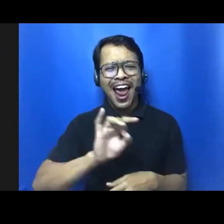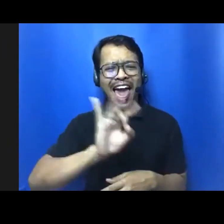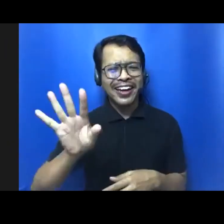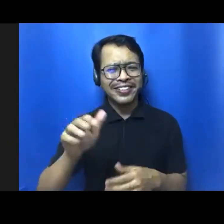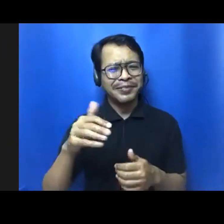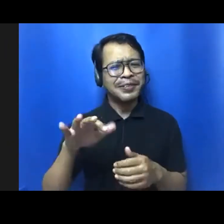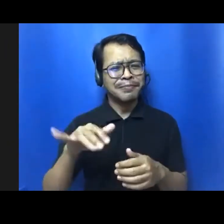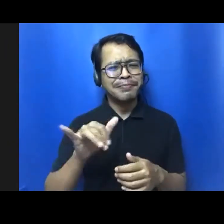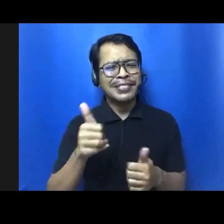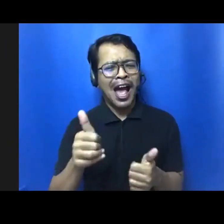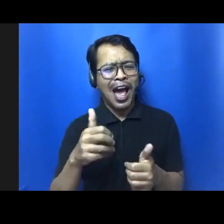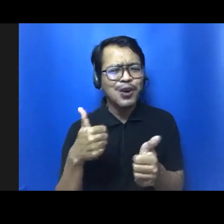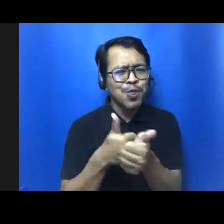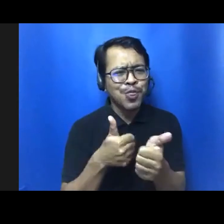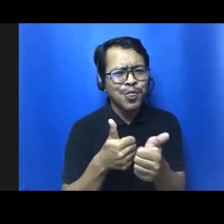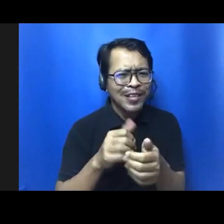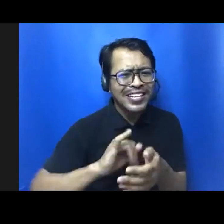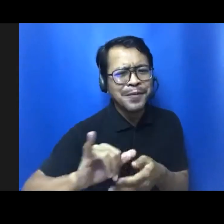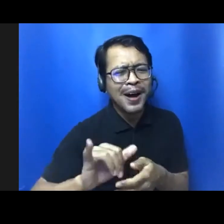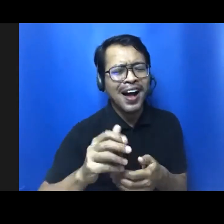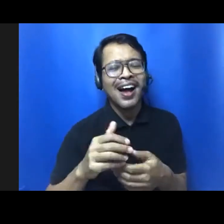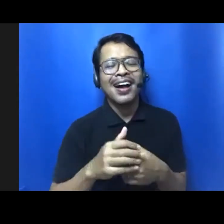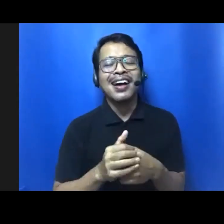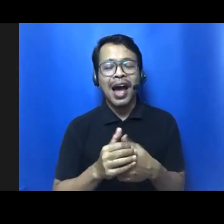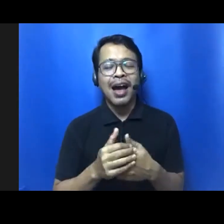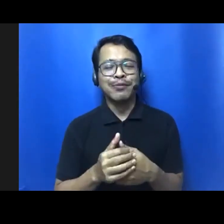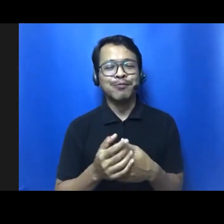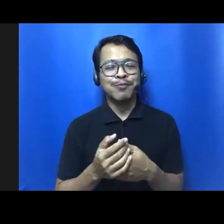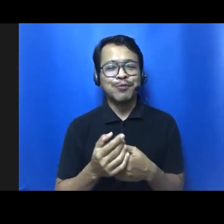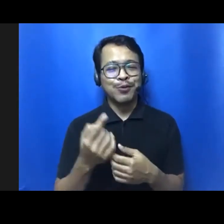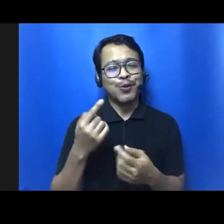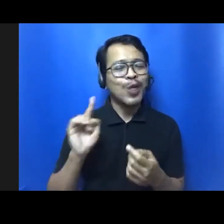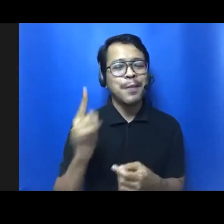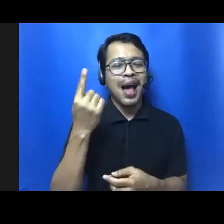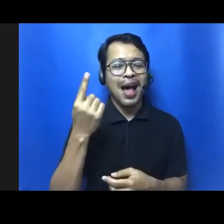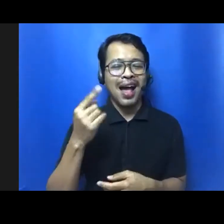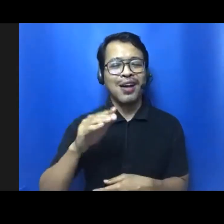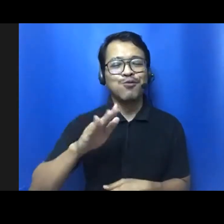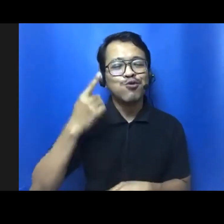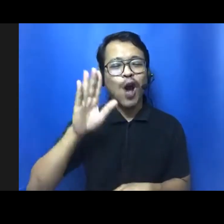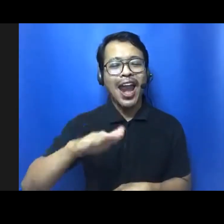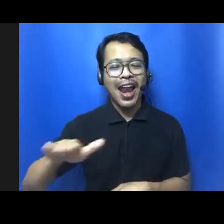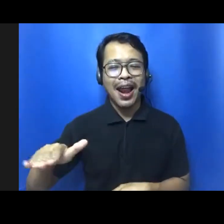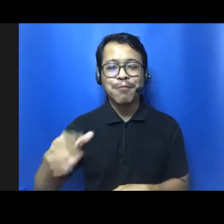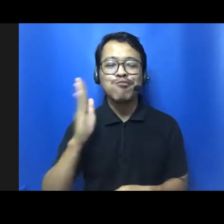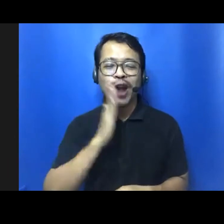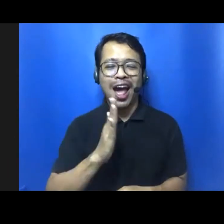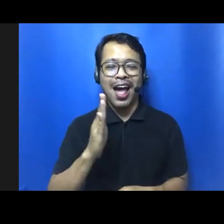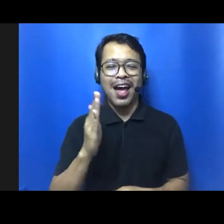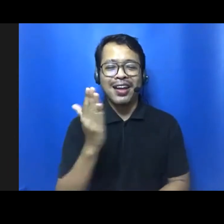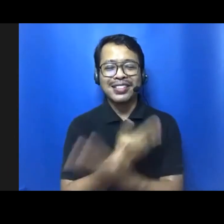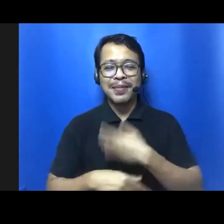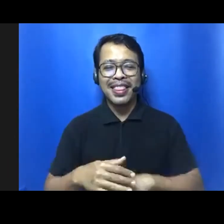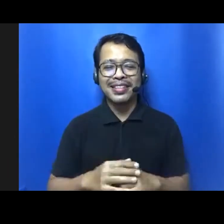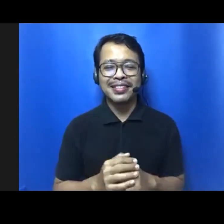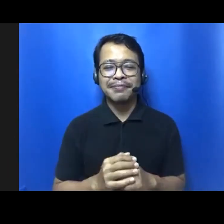kita, bagi anak-anak muda dengan disabilitas. pengalaman kami di